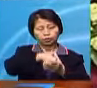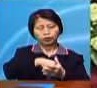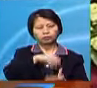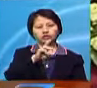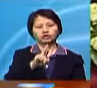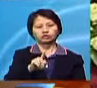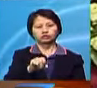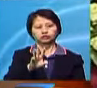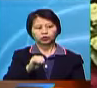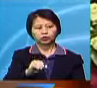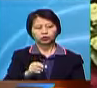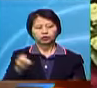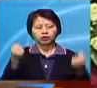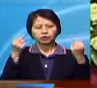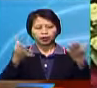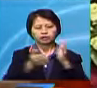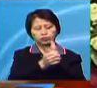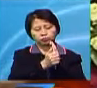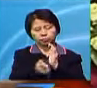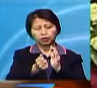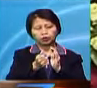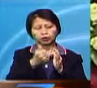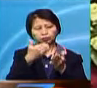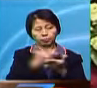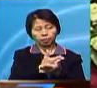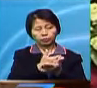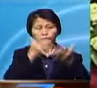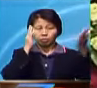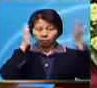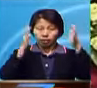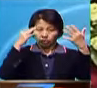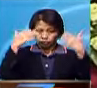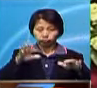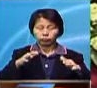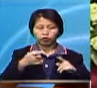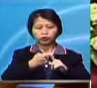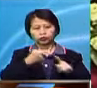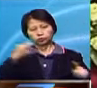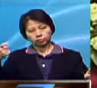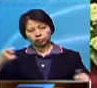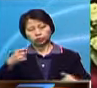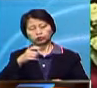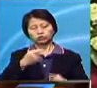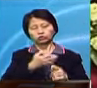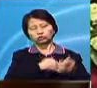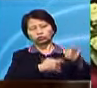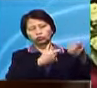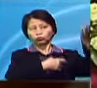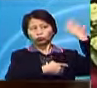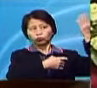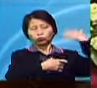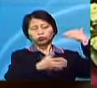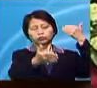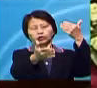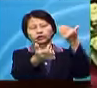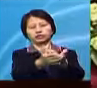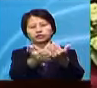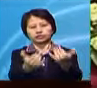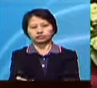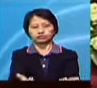RTM, di mana ramai bakat baru negara telah dilahirkan dari dulu sehinggalah